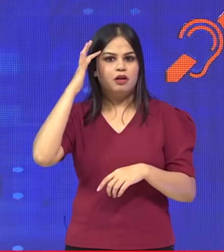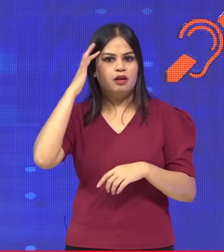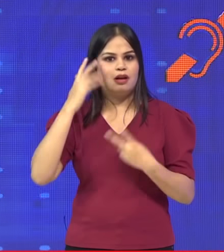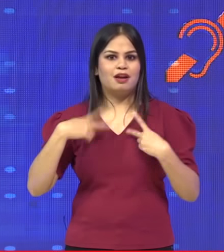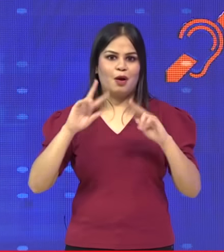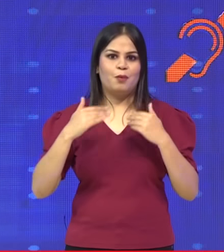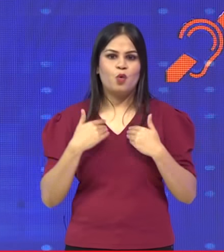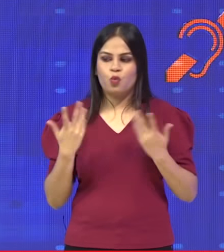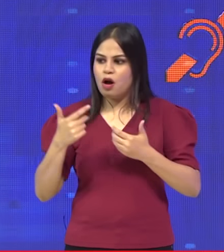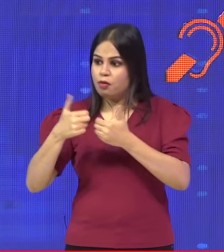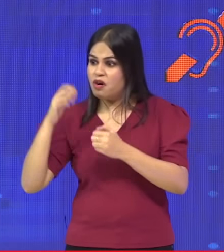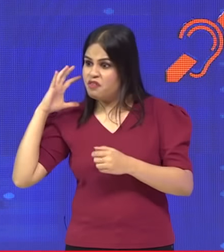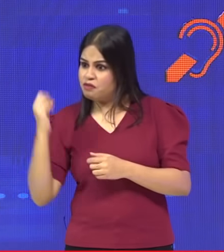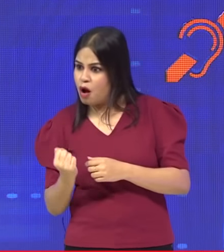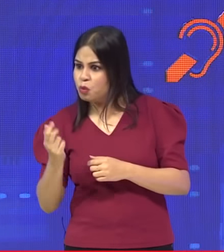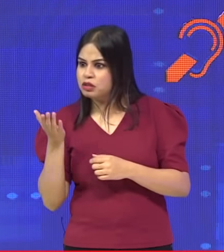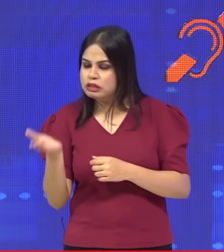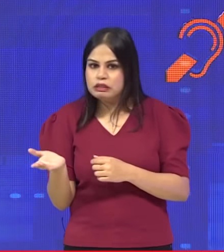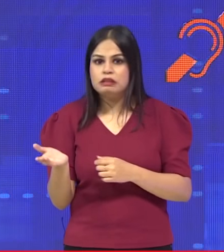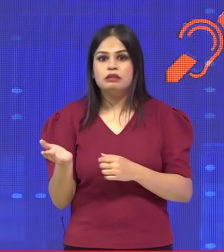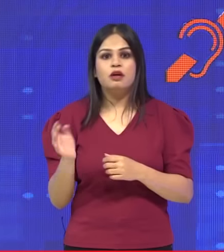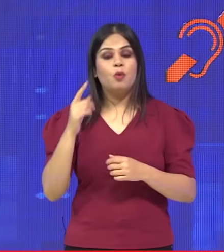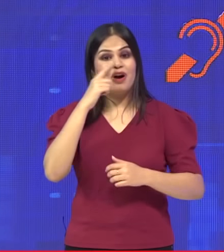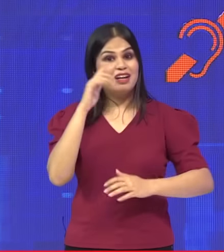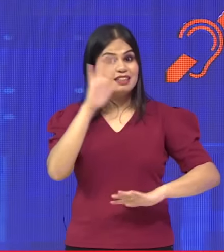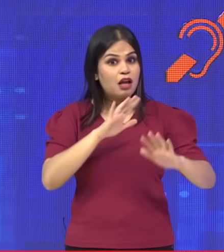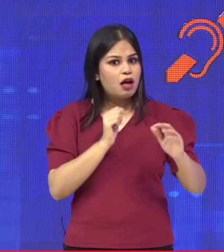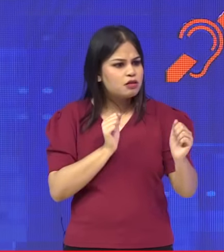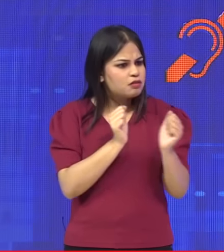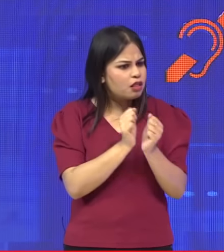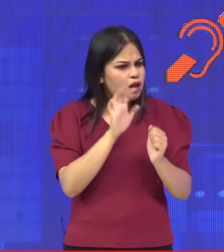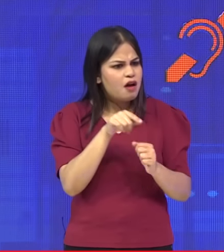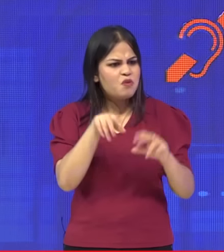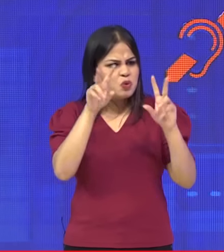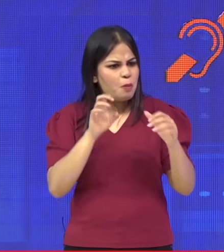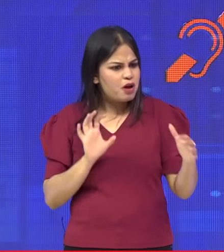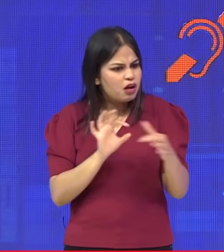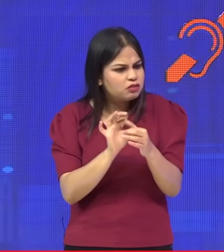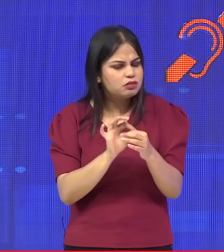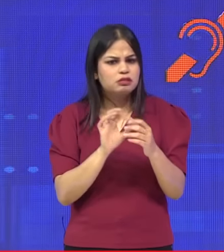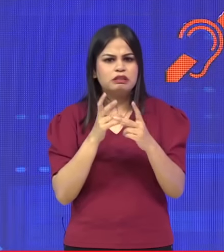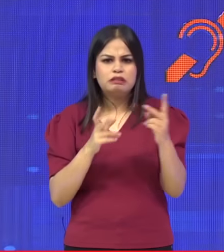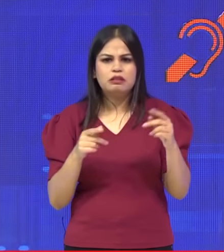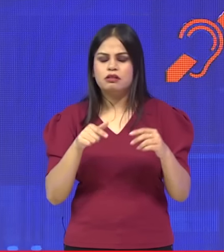गर्लफ्रेंड को पता चलेगा और हीरोइन के साथ ये ये टॉपिक है